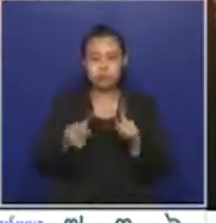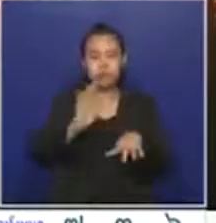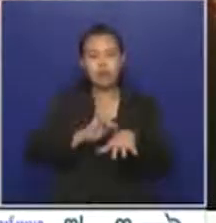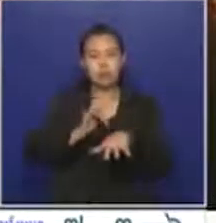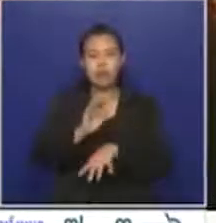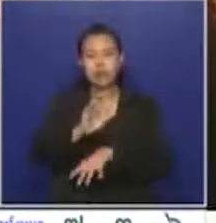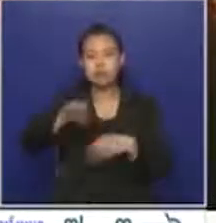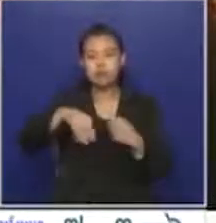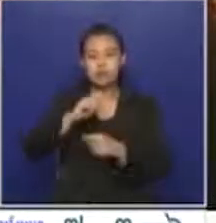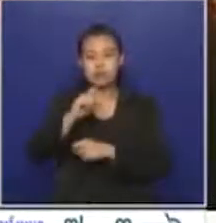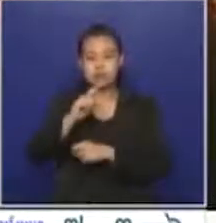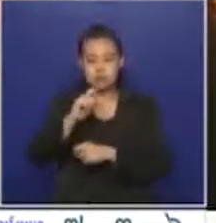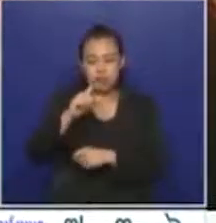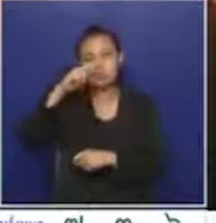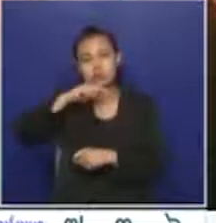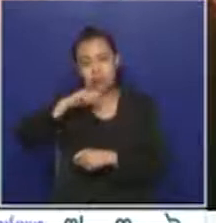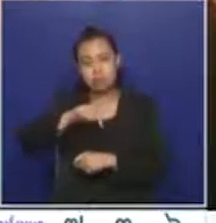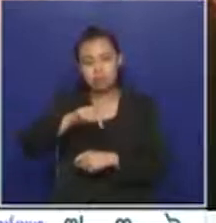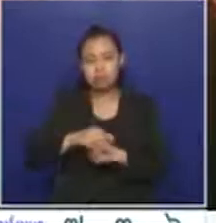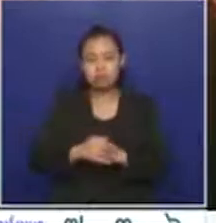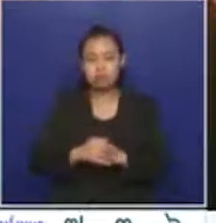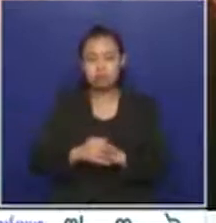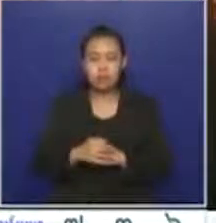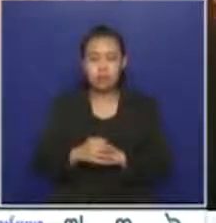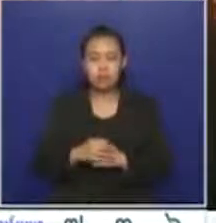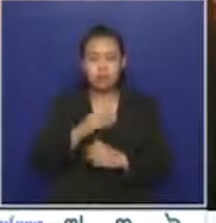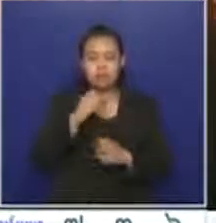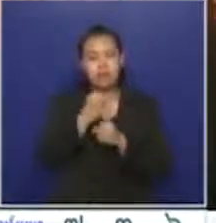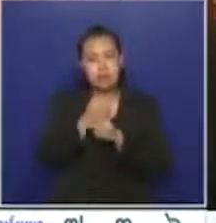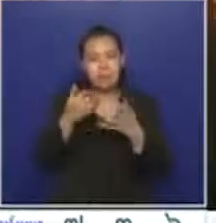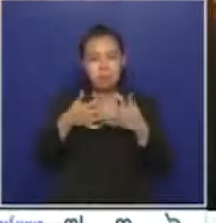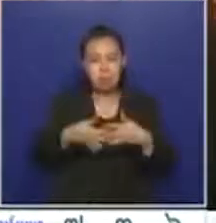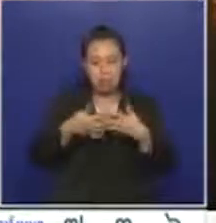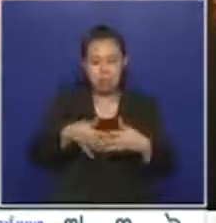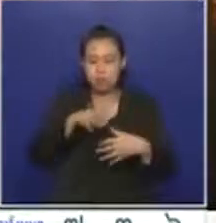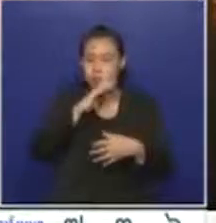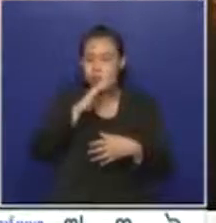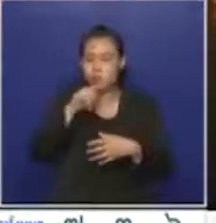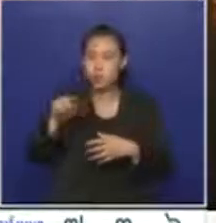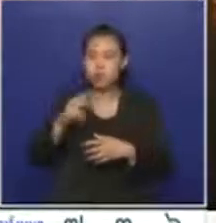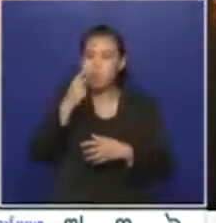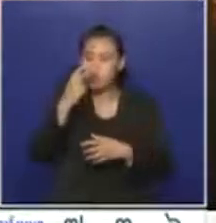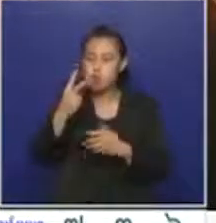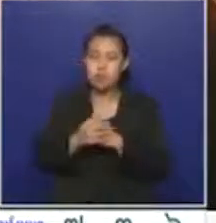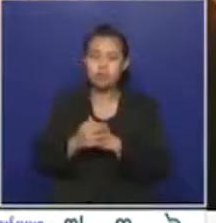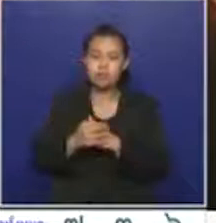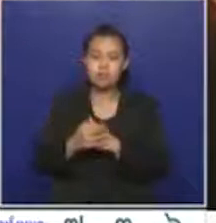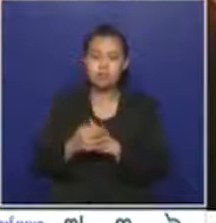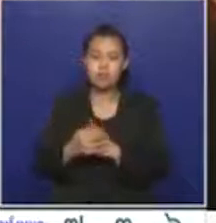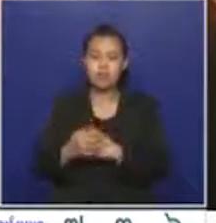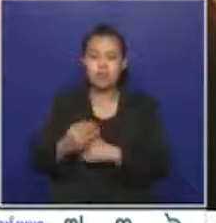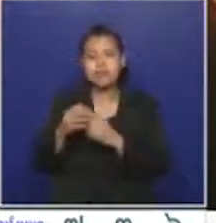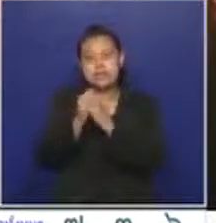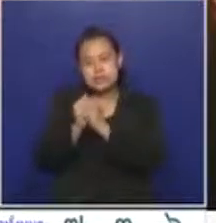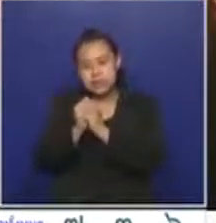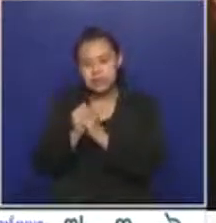ต่ธรรมชาติของเศรษฐกิจของประเทศไทยเราเป็นประเทศที่เน้นการผลิตดังนั้นเมื่อไปเทียบกับประเทศมหาอำนาจหลายๆที่เป็นประเ